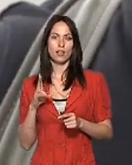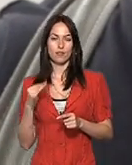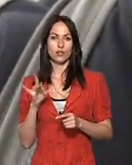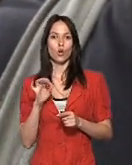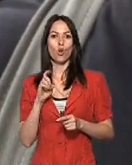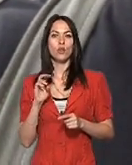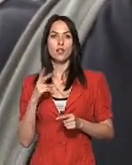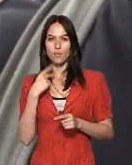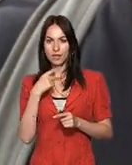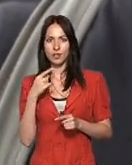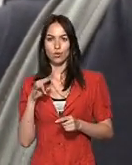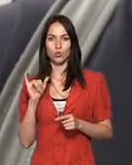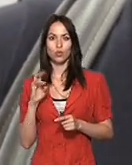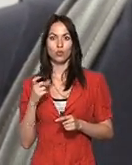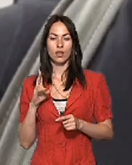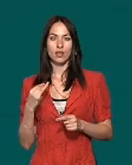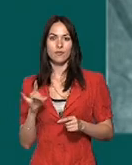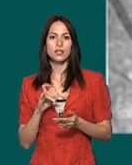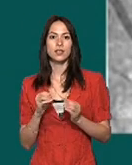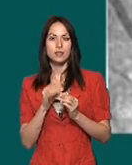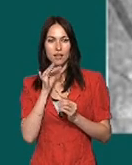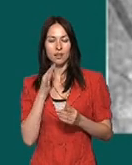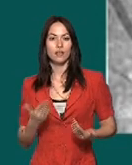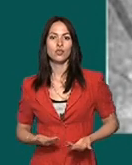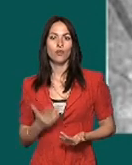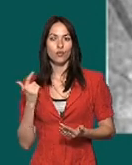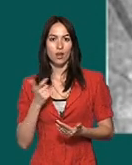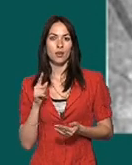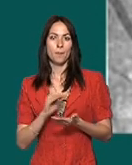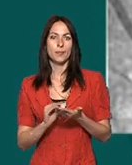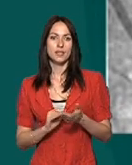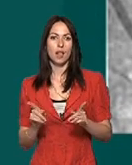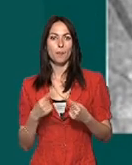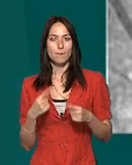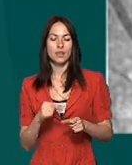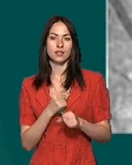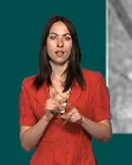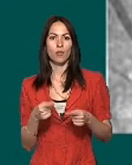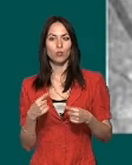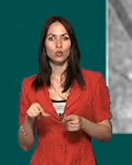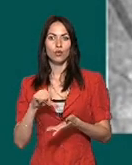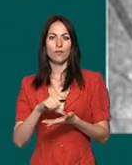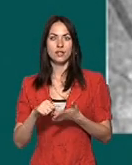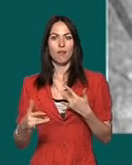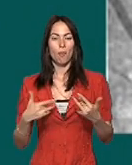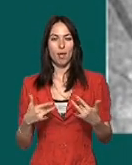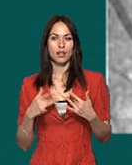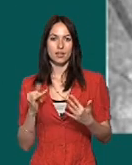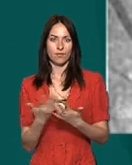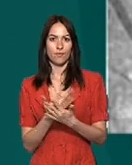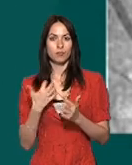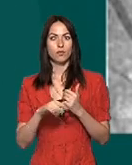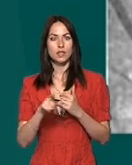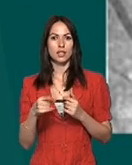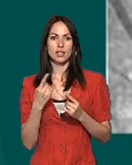каже, Дунаєвський з 10 років мешкав у Харкові. Композитор писав пісні, створював музику, вистав, балетів та фільмів. Серед них